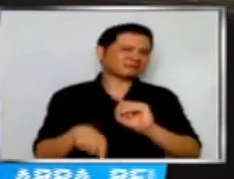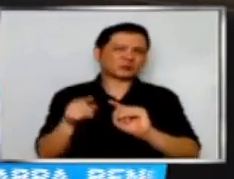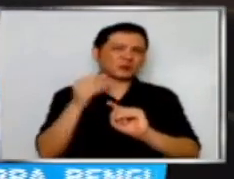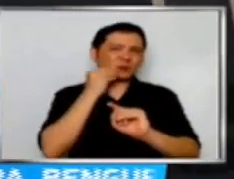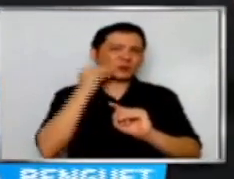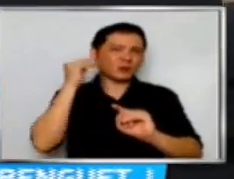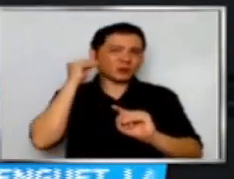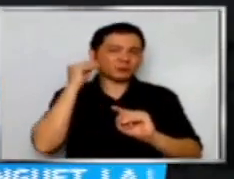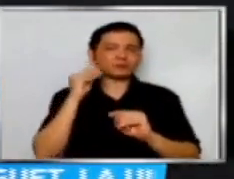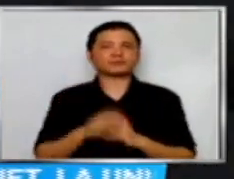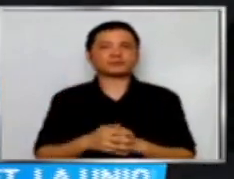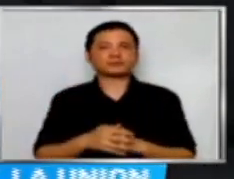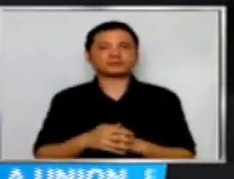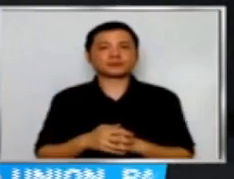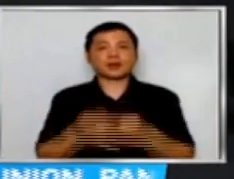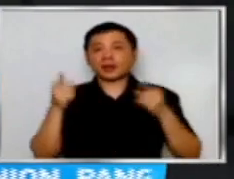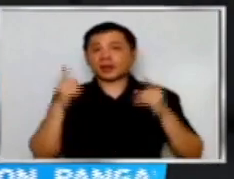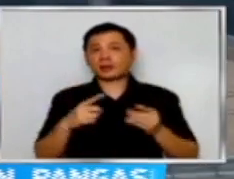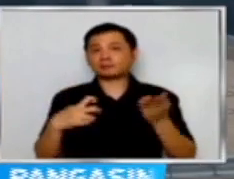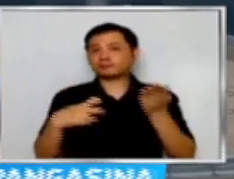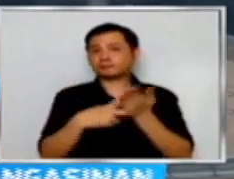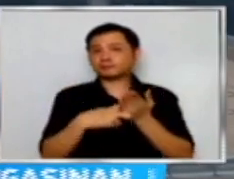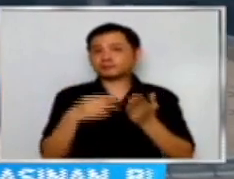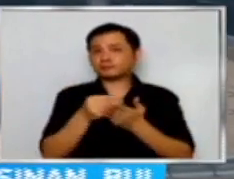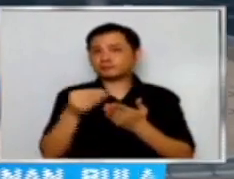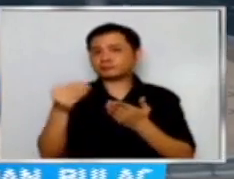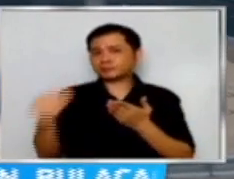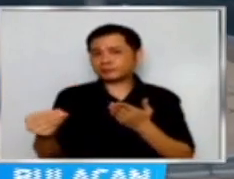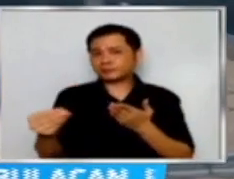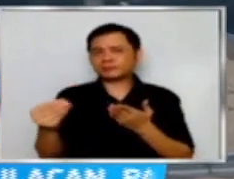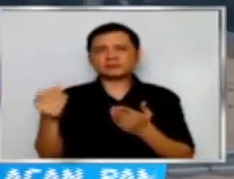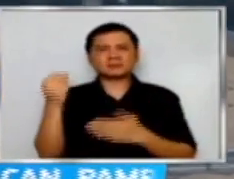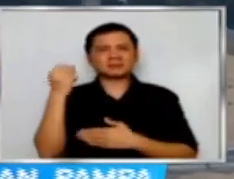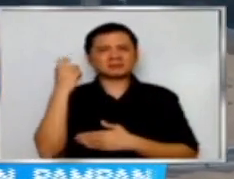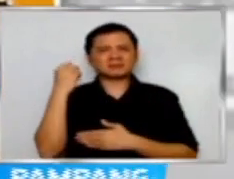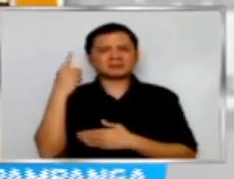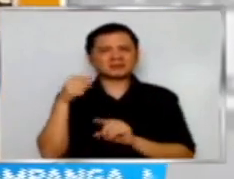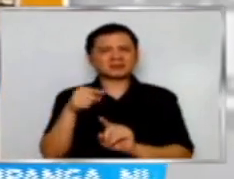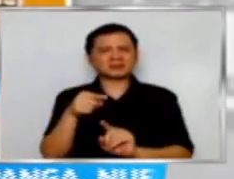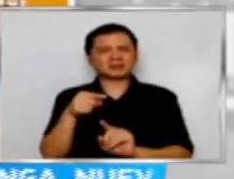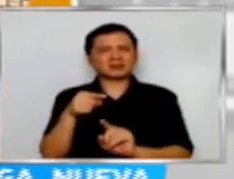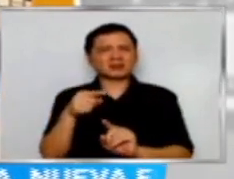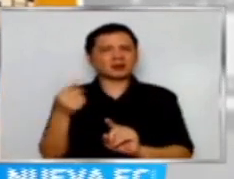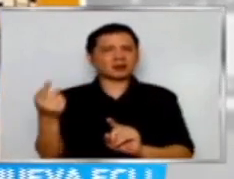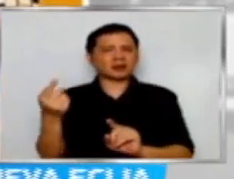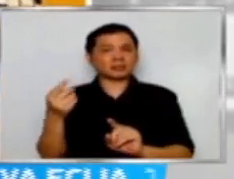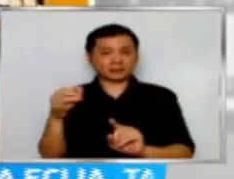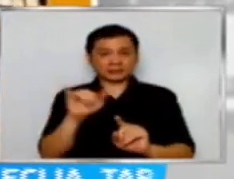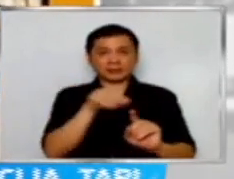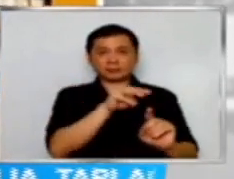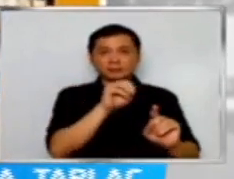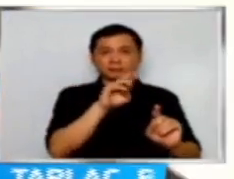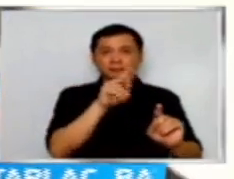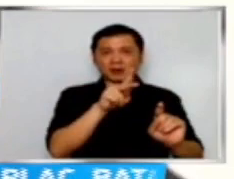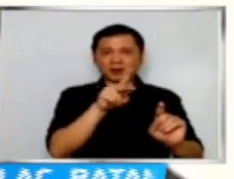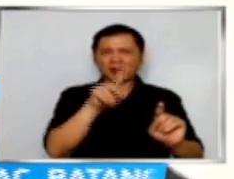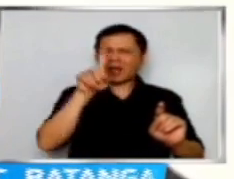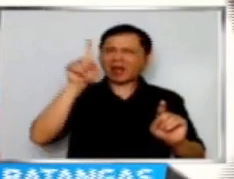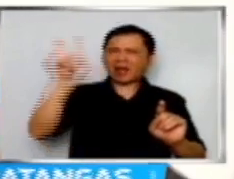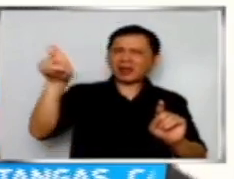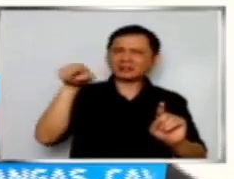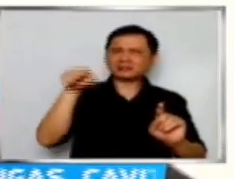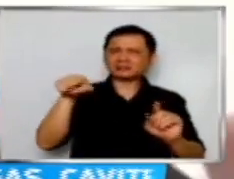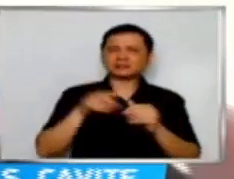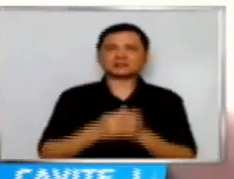ticket para sa mga nabook nilang commercial flights. Kaya para sa mga OFW sa UAE, gaya ni Mark, tanong nila. Hindi rin